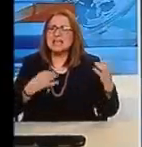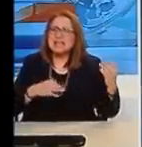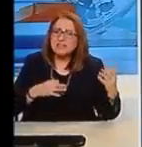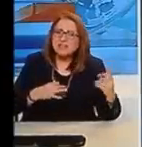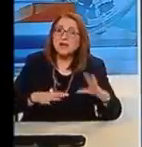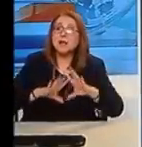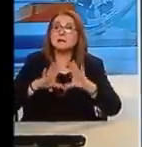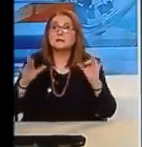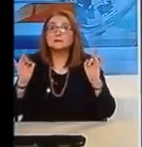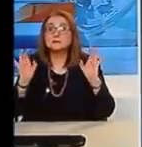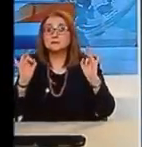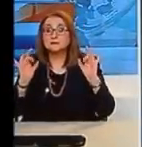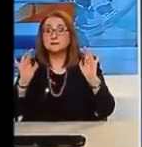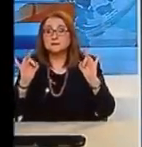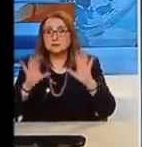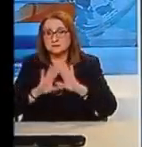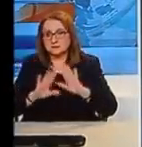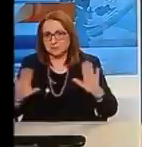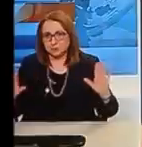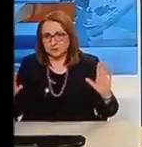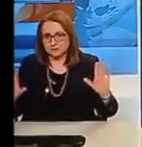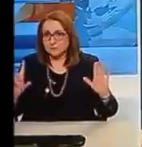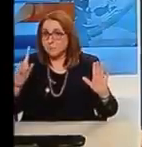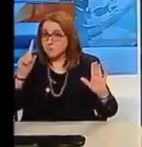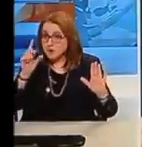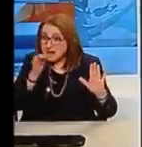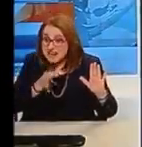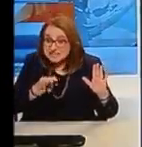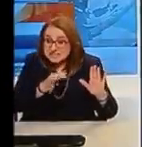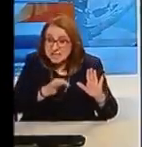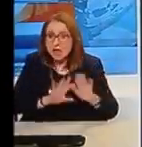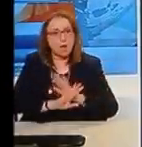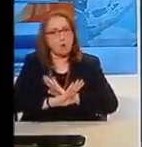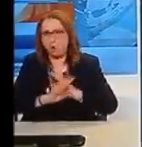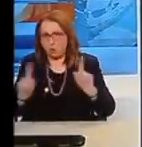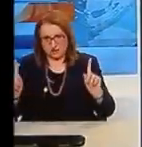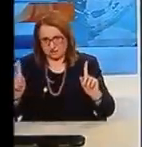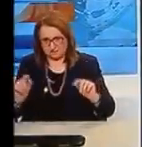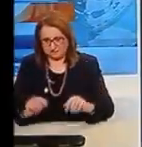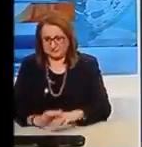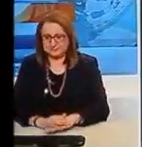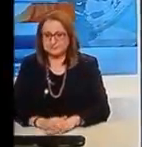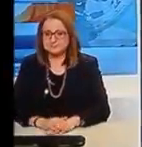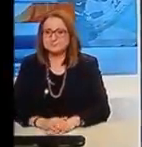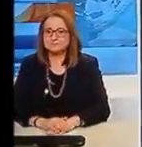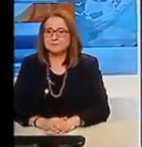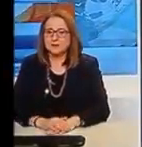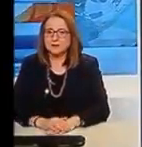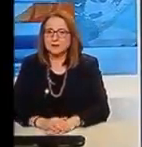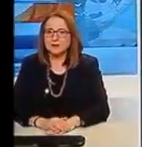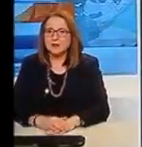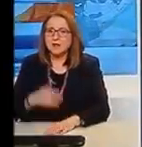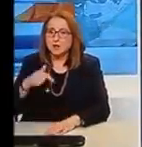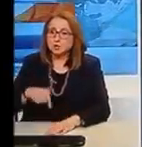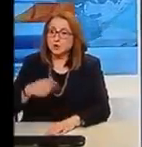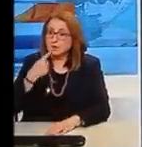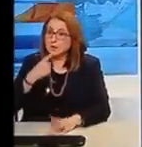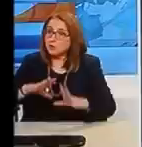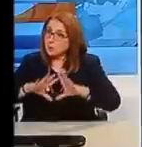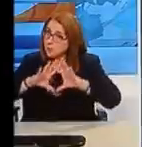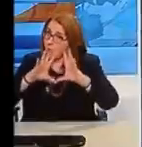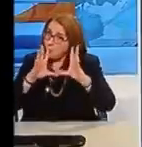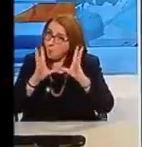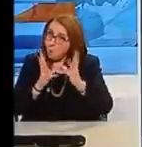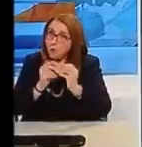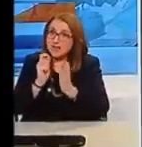Αντικυφήρων. Στο σημείο αυτό και στο κλείσιμο αυτής της φάσης, θα ήθελα να σας ενημερώσω για τα συνολικά στατιστικά στοιχεία